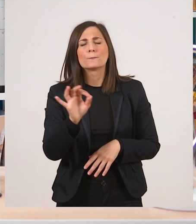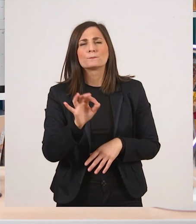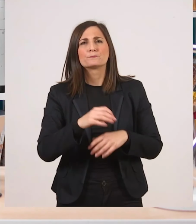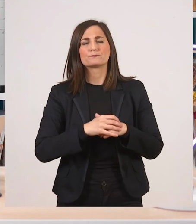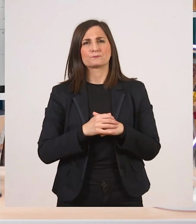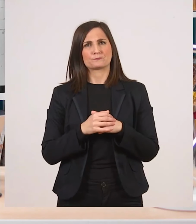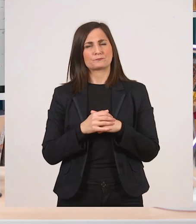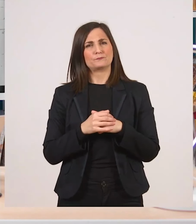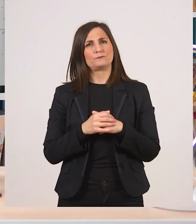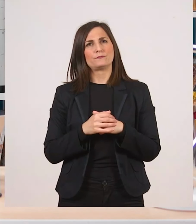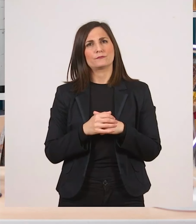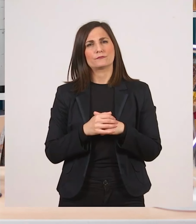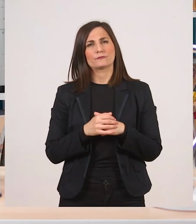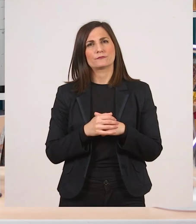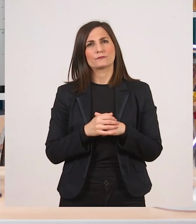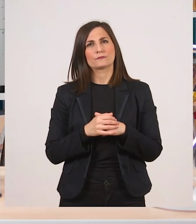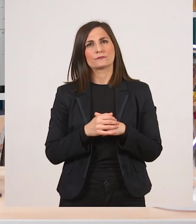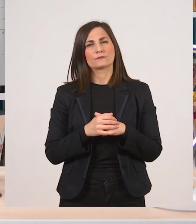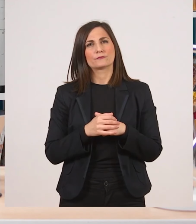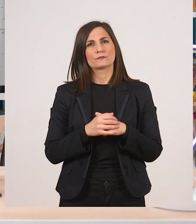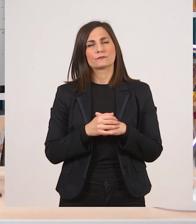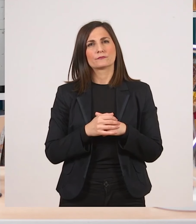Τα παιδιά.